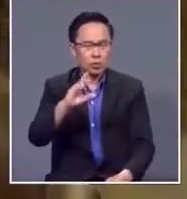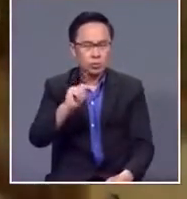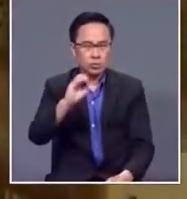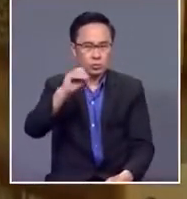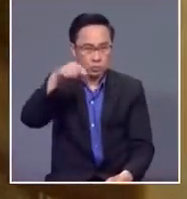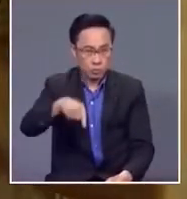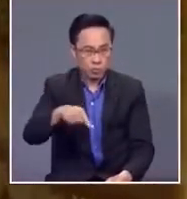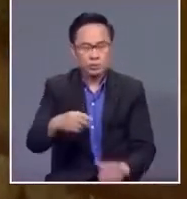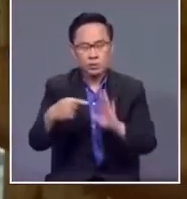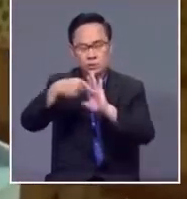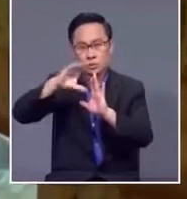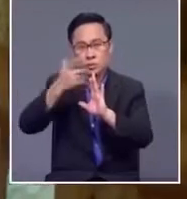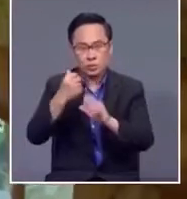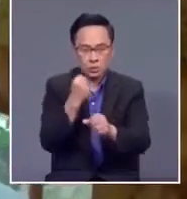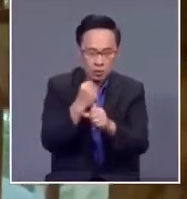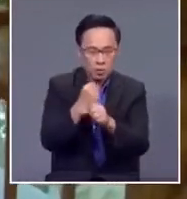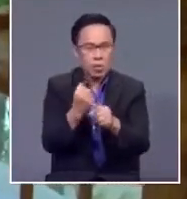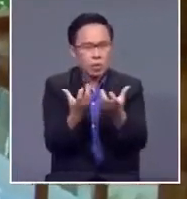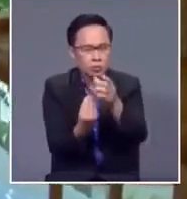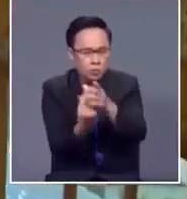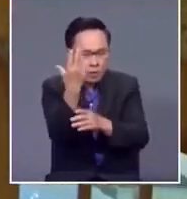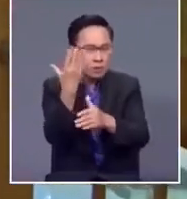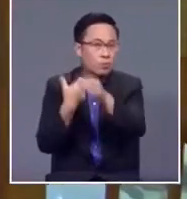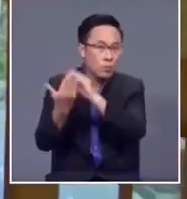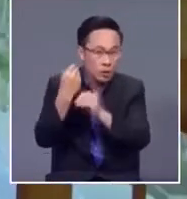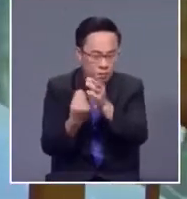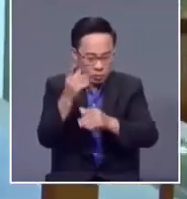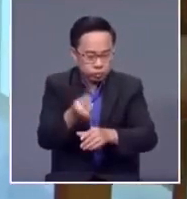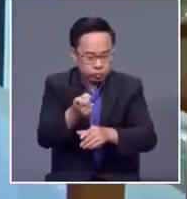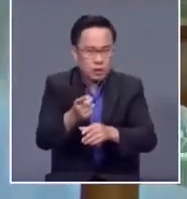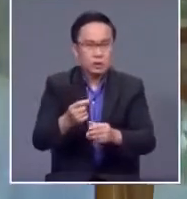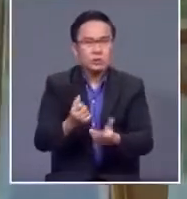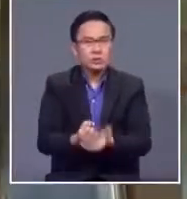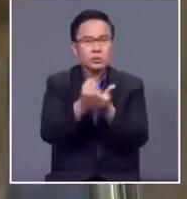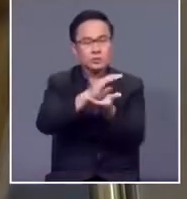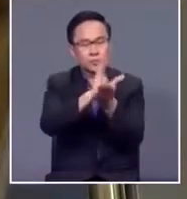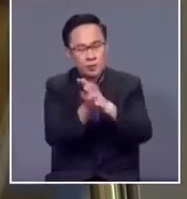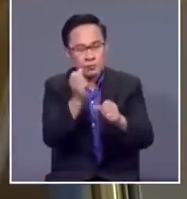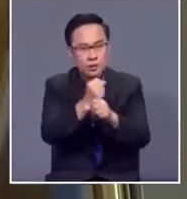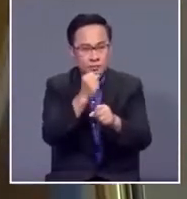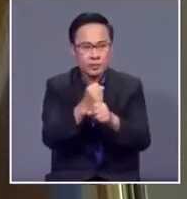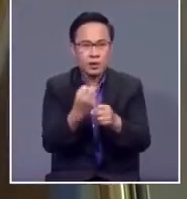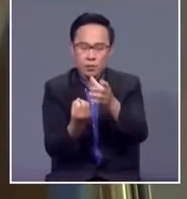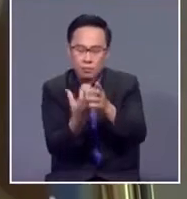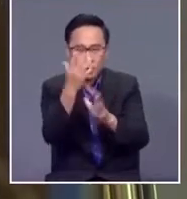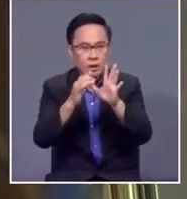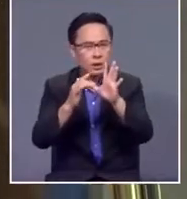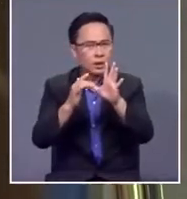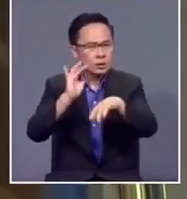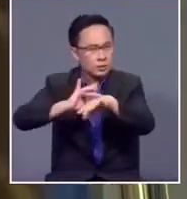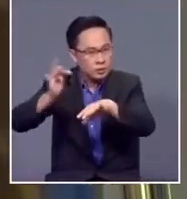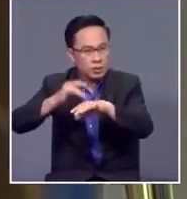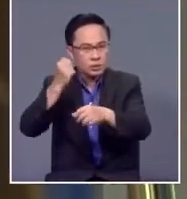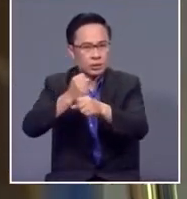ของวัตถุดิบท้องถิ่นอยากจะพลิกฟื้นและสร้างความแตกต่างทางธุรกิจผุดไอเดียนำพืชพันธุ์ธรรมชาติในชุมชนมาแปรรูปเ